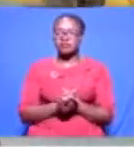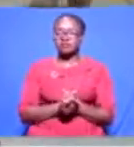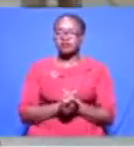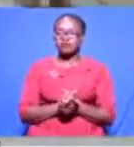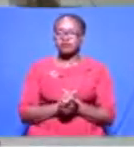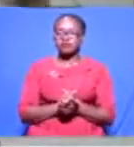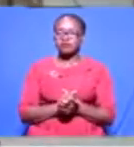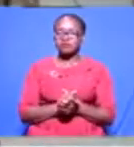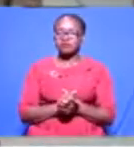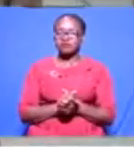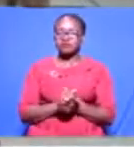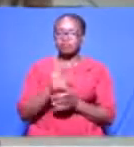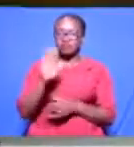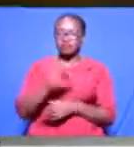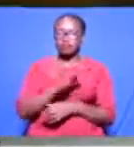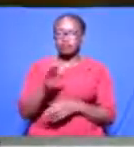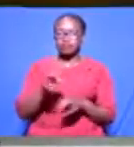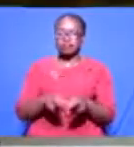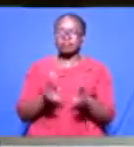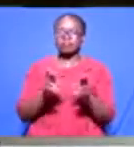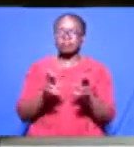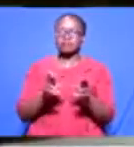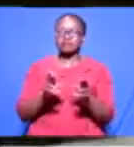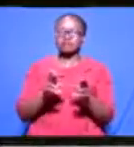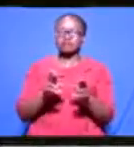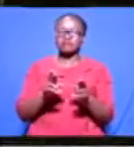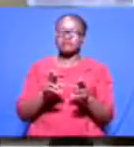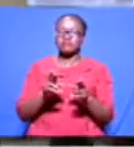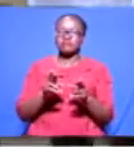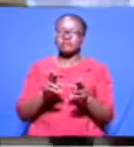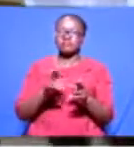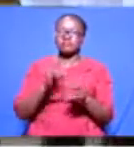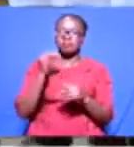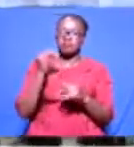barabara ya Parliament Road, na hatimaye majengo ya bunge saa moja na robo.